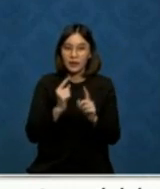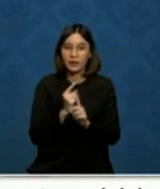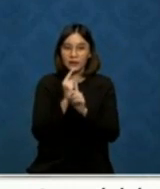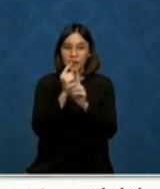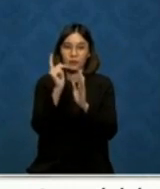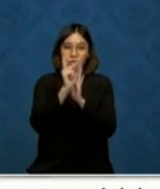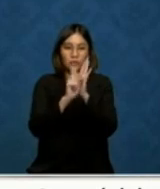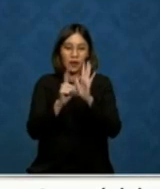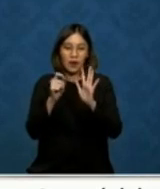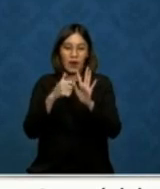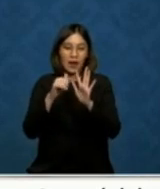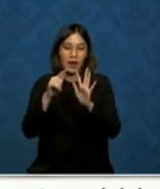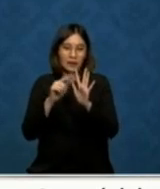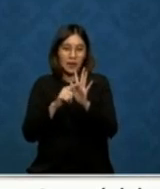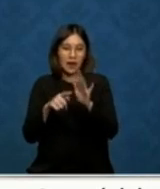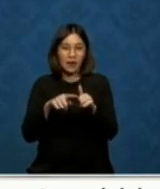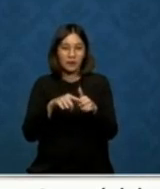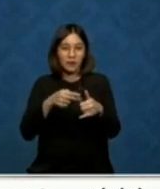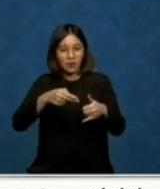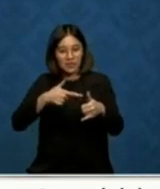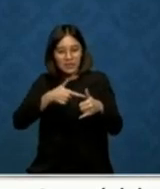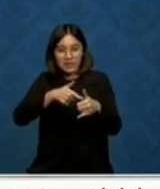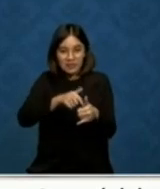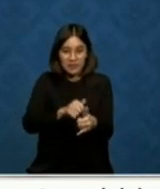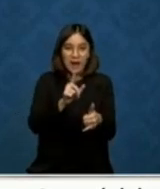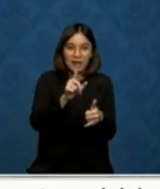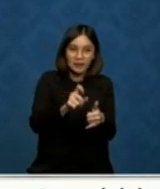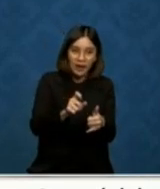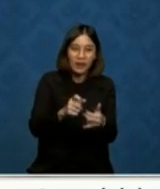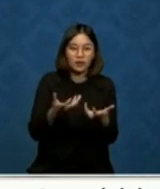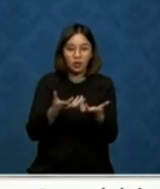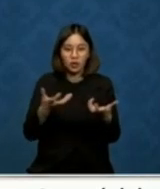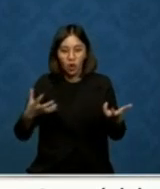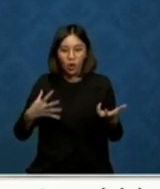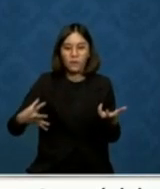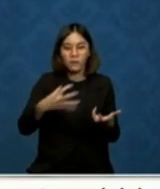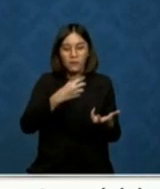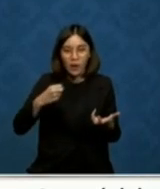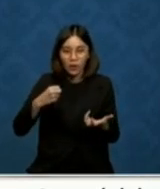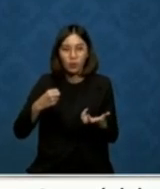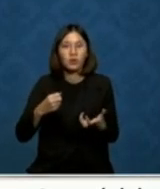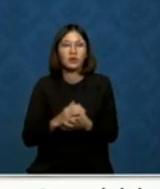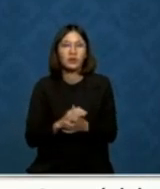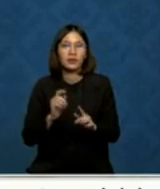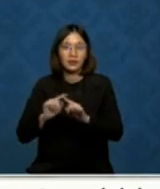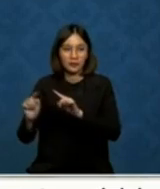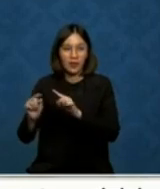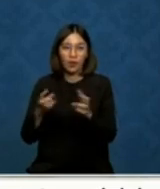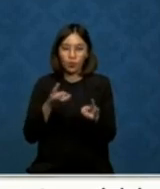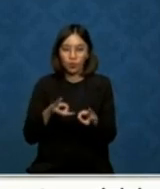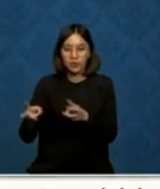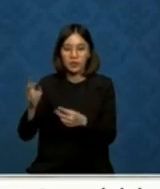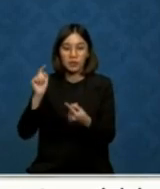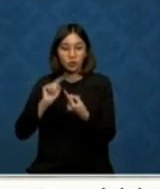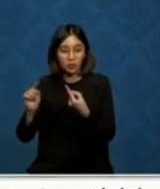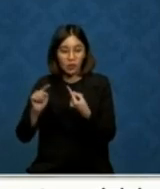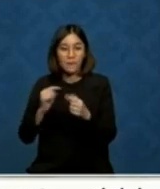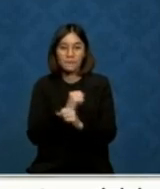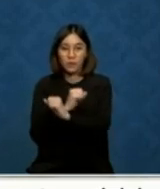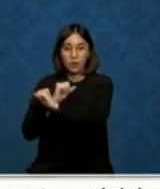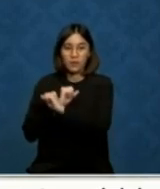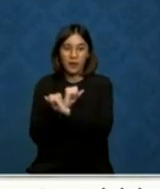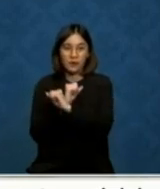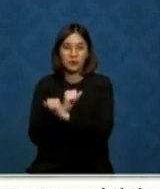ลกฎหมายอาญาก็มีประหารชีวิตจำคุกกักขังปรับและลิบทรัพย์สินส่วนวิธีการเพื่อความปลอดภัย